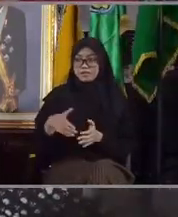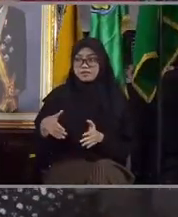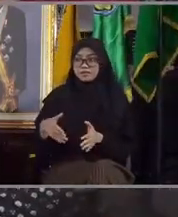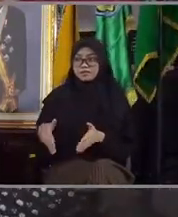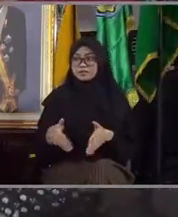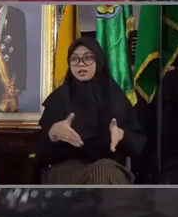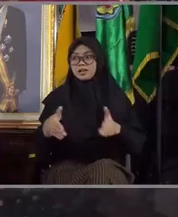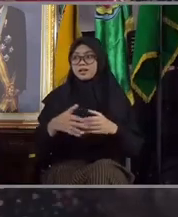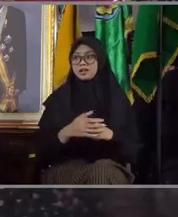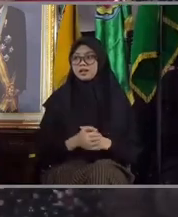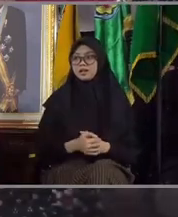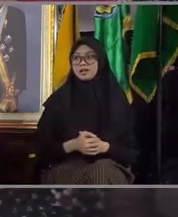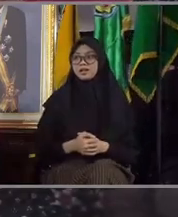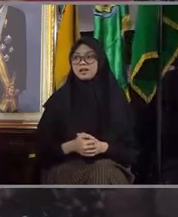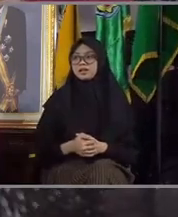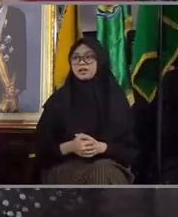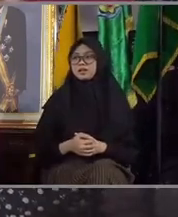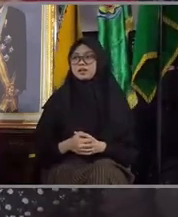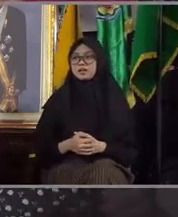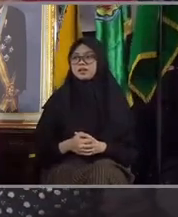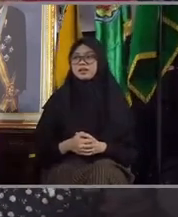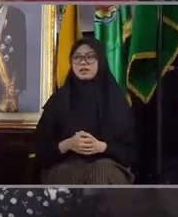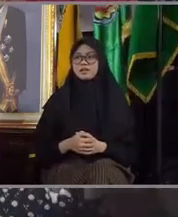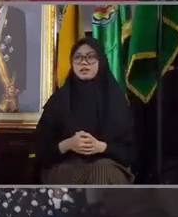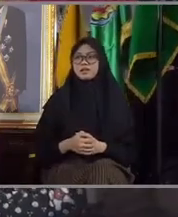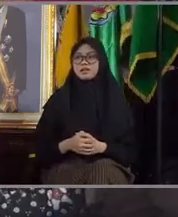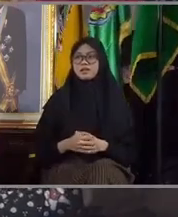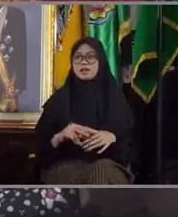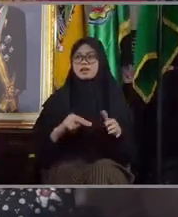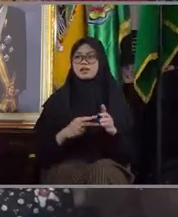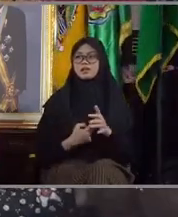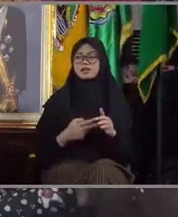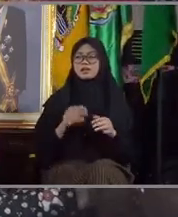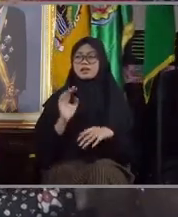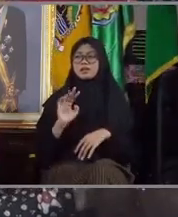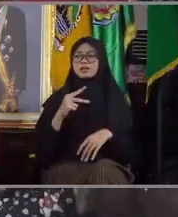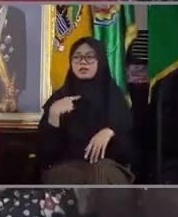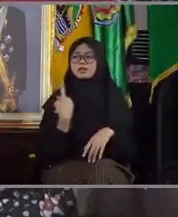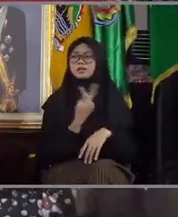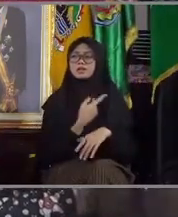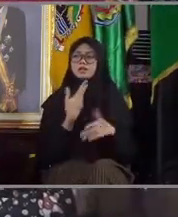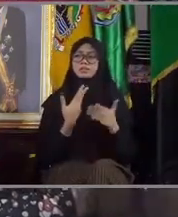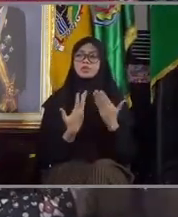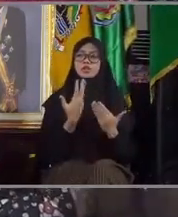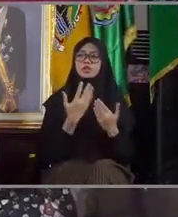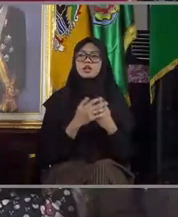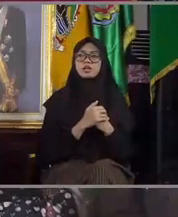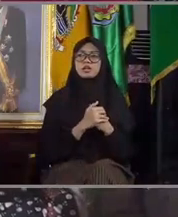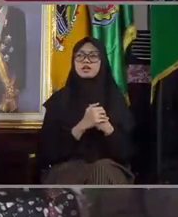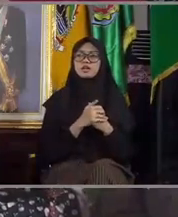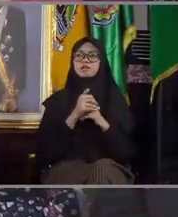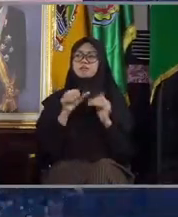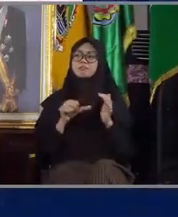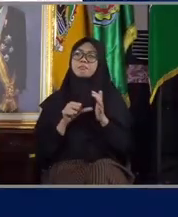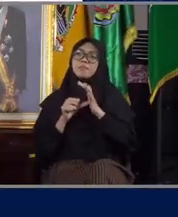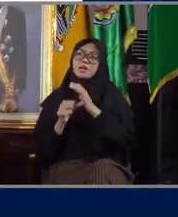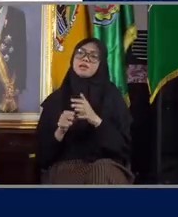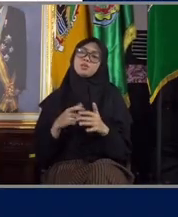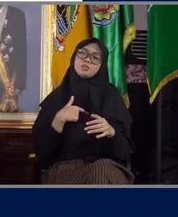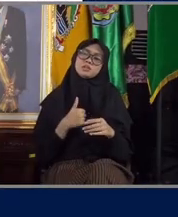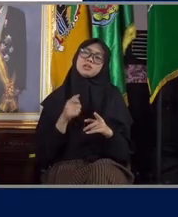Hai yang termasuk termasuk ya Oke nanti kita mungkin pak Pras bisa bantu mungkin